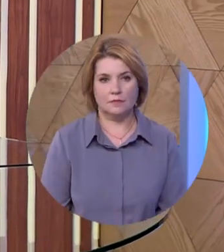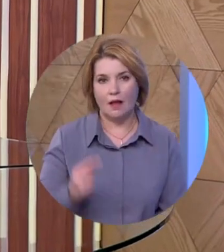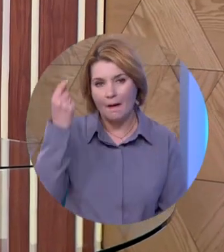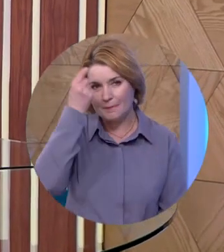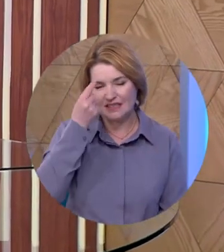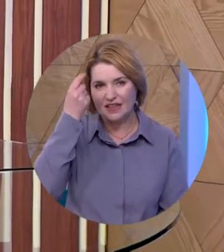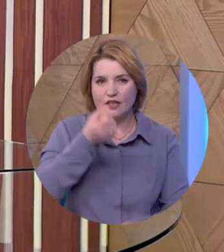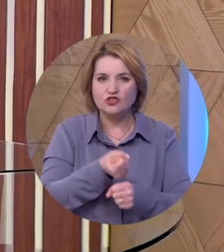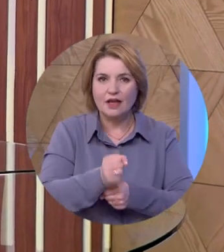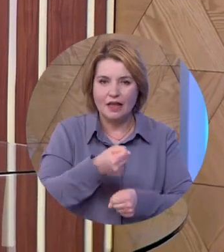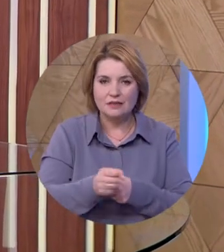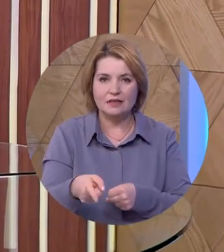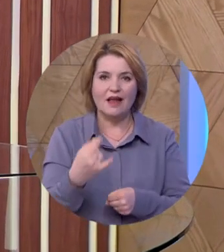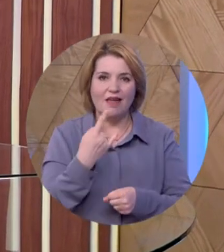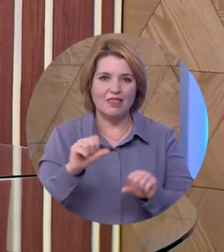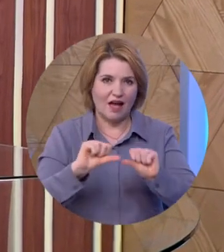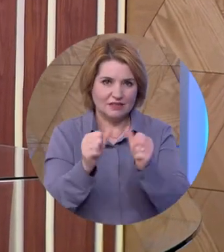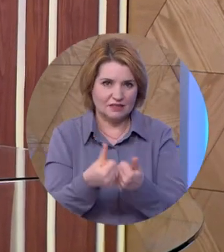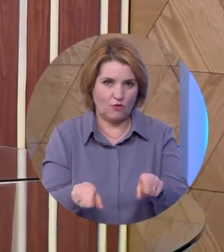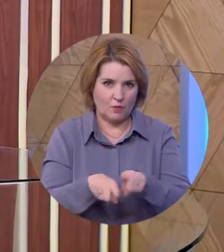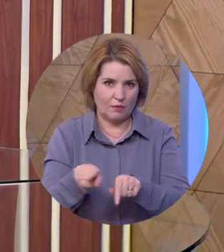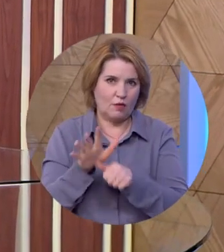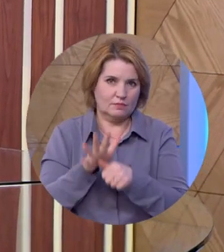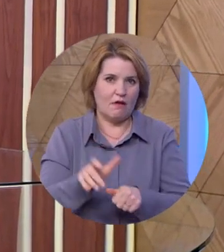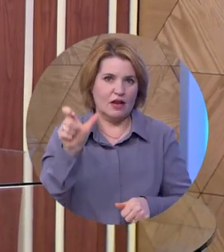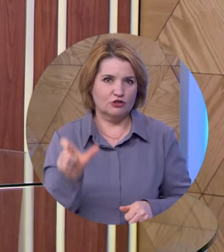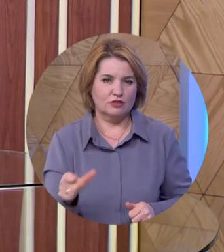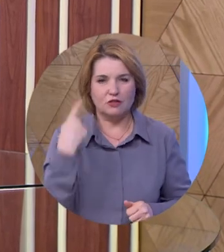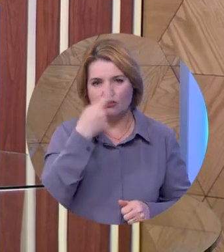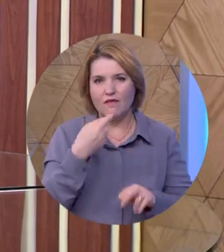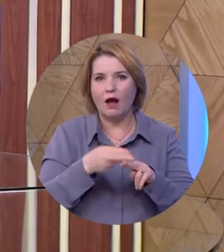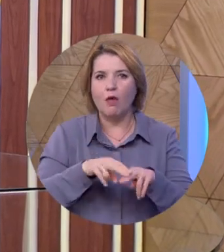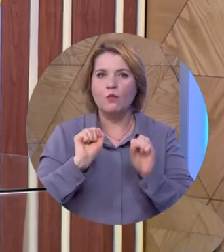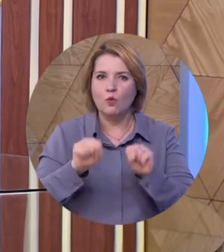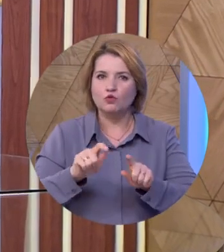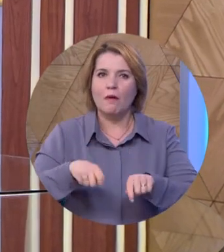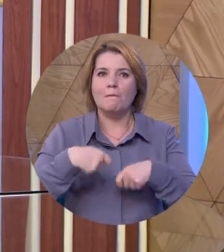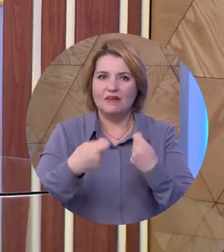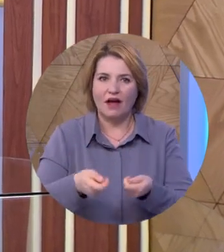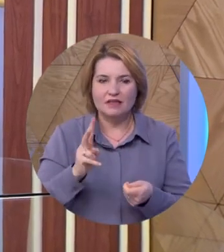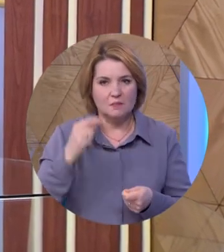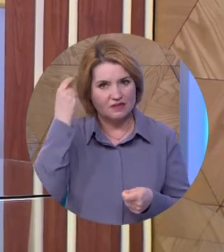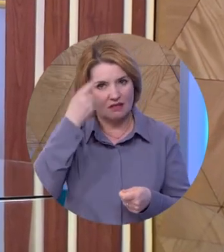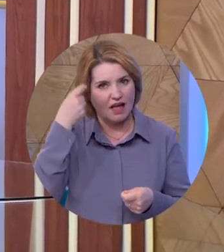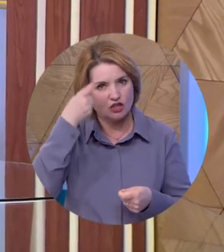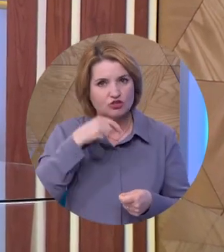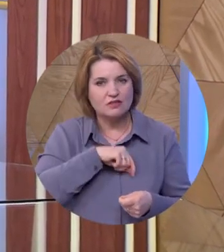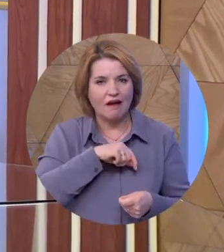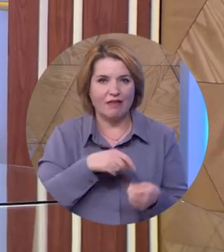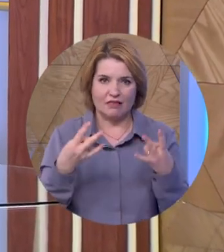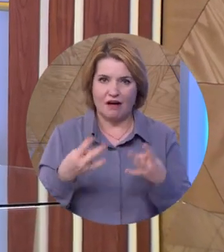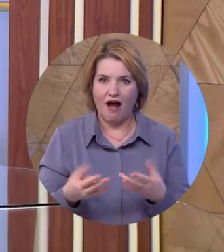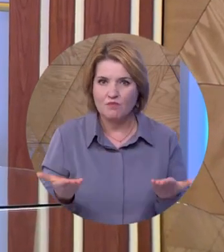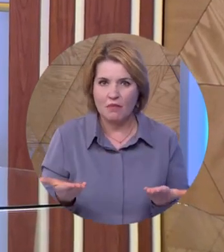Психологическое насилие – это одна из форм подавления личности человека, которая может приводить к психологической травме. Агрессор контролирует круг общения